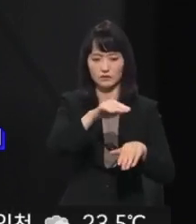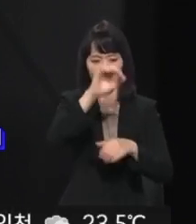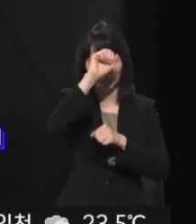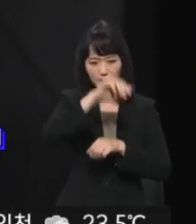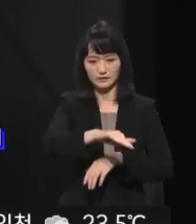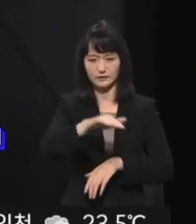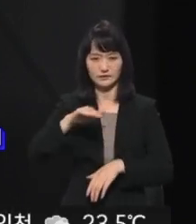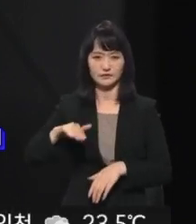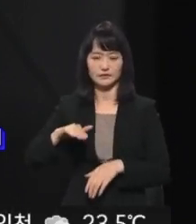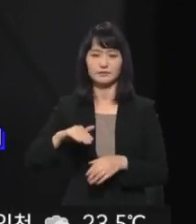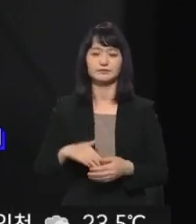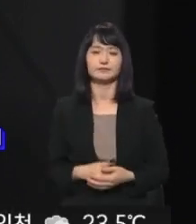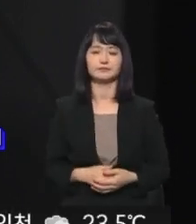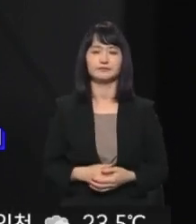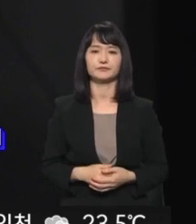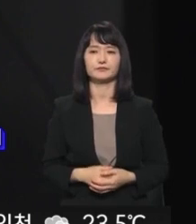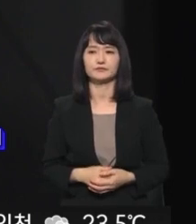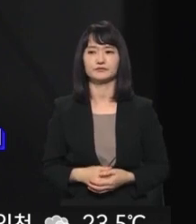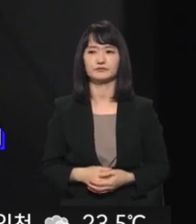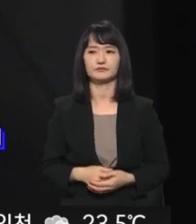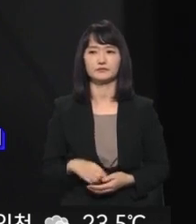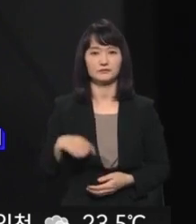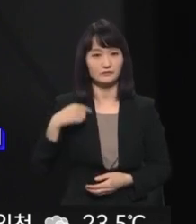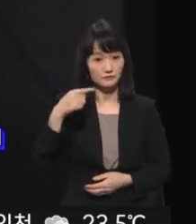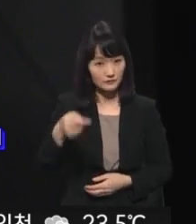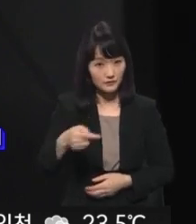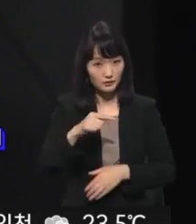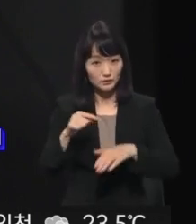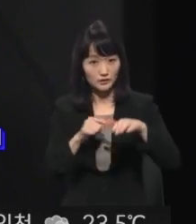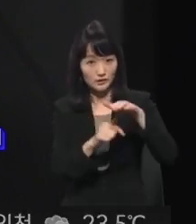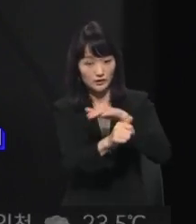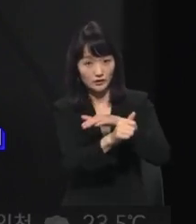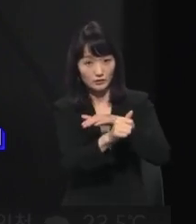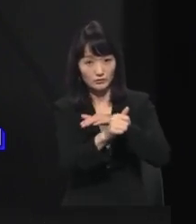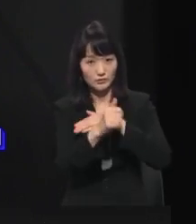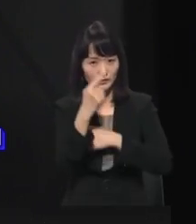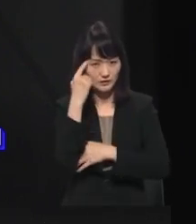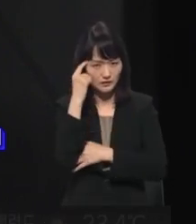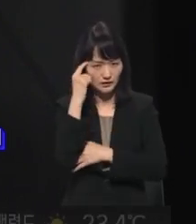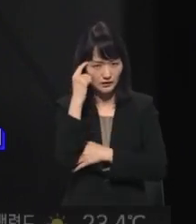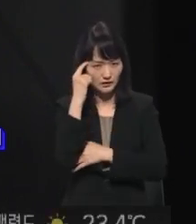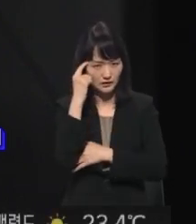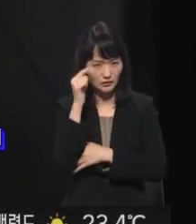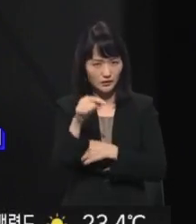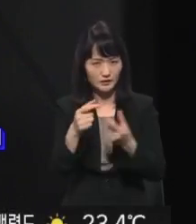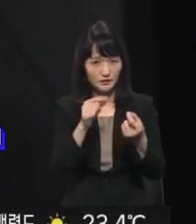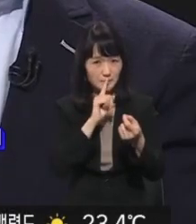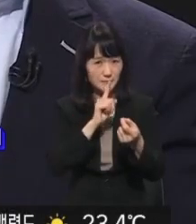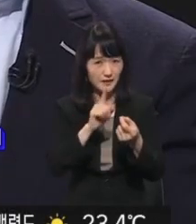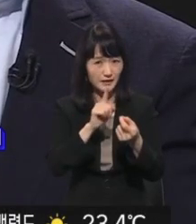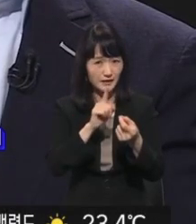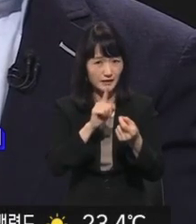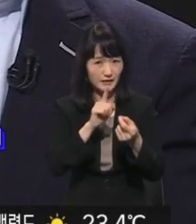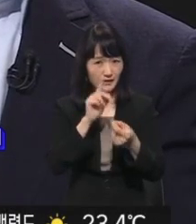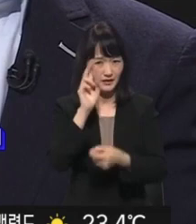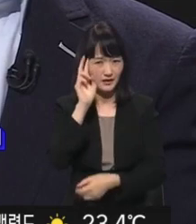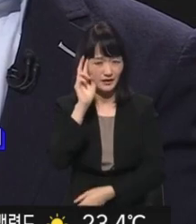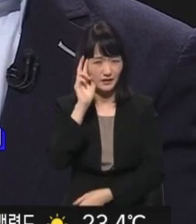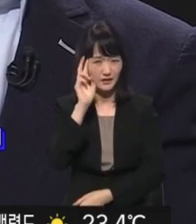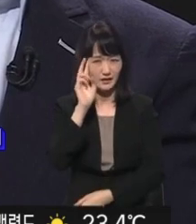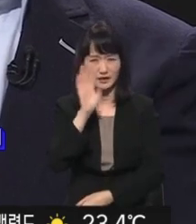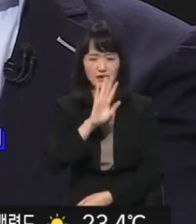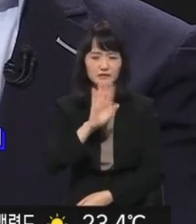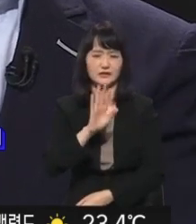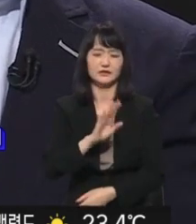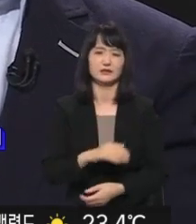제가 보기에는 이게 차기 원내대표를 노리고 지금 포석을 까는 거 아닌가 싶습니다 예 그럼 용도 동 망에 진짜